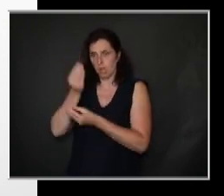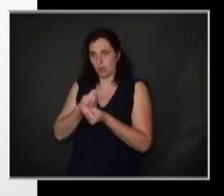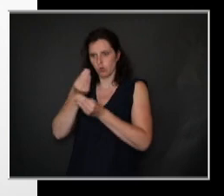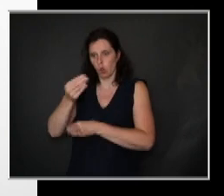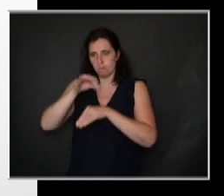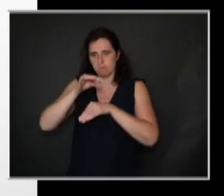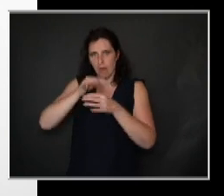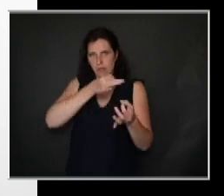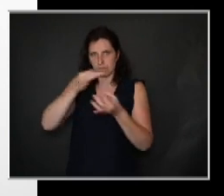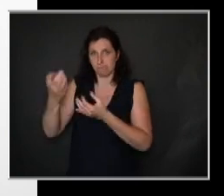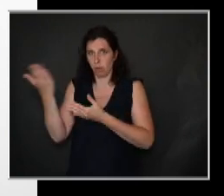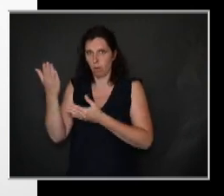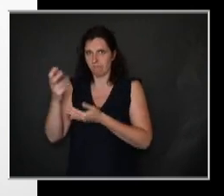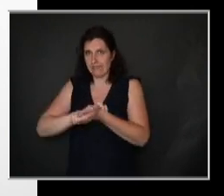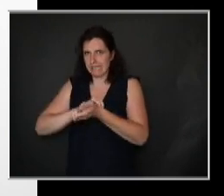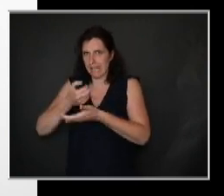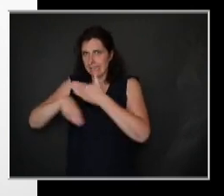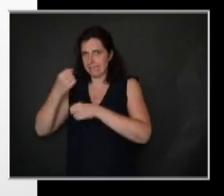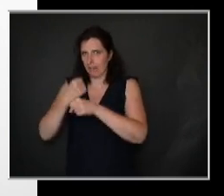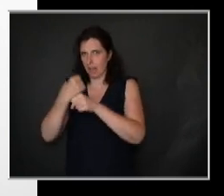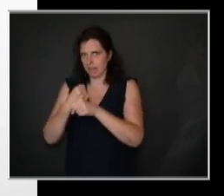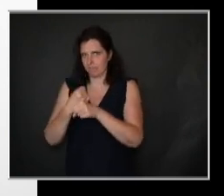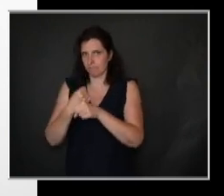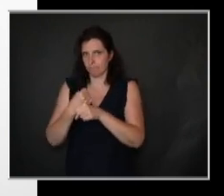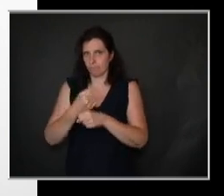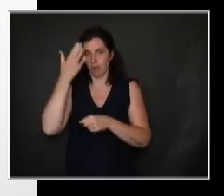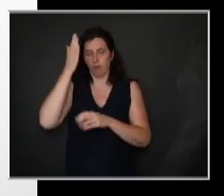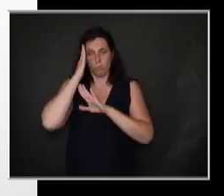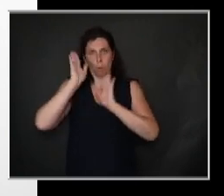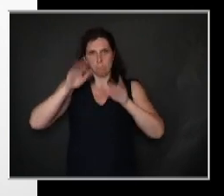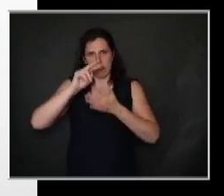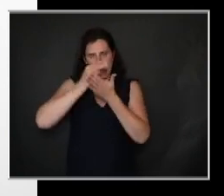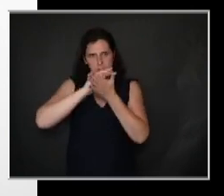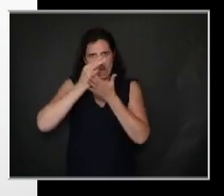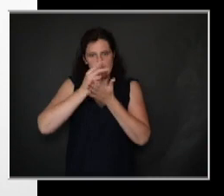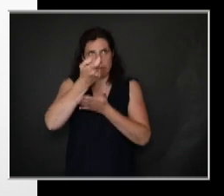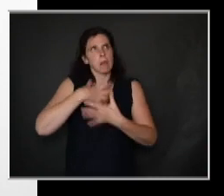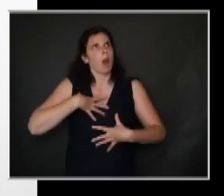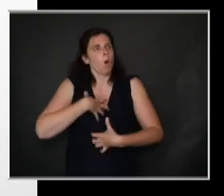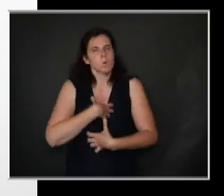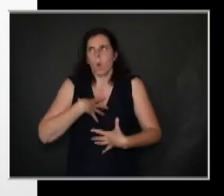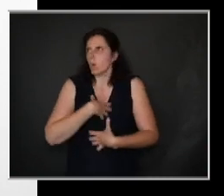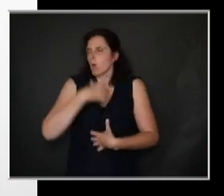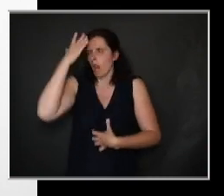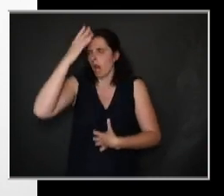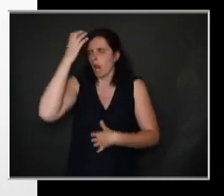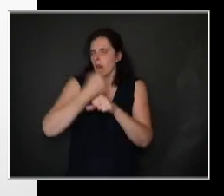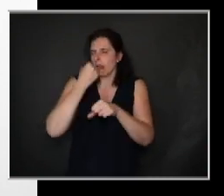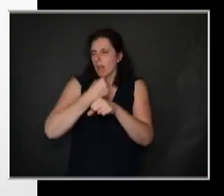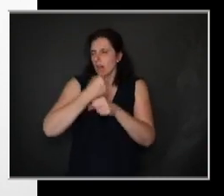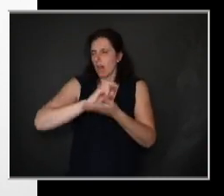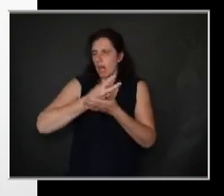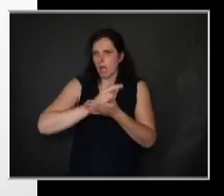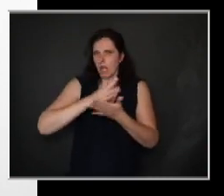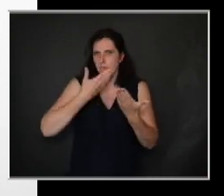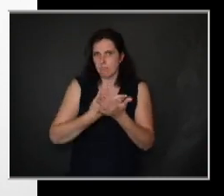chronicité. C'est le stress au travail. C'est les troubles du sommeil qui sont engendrés par l'anxiété qu'on a du fait de son travail. C'est